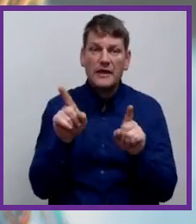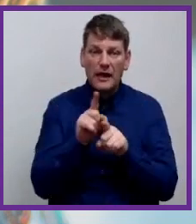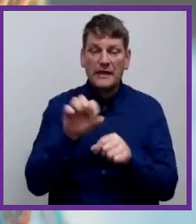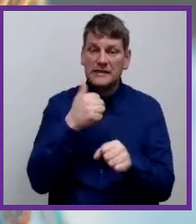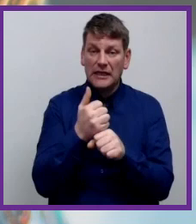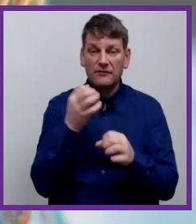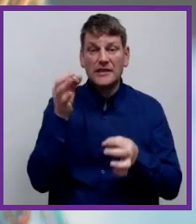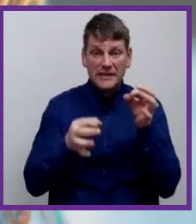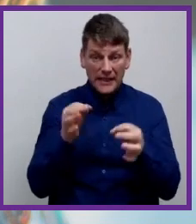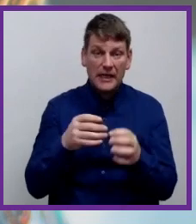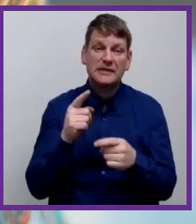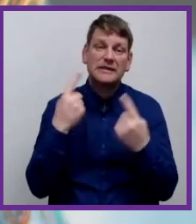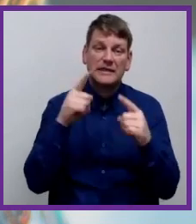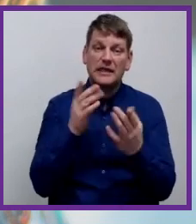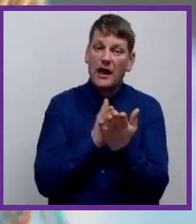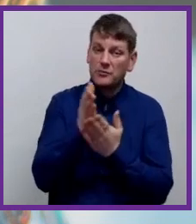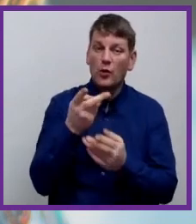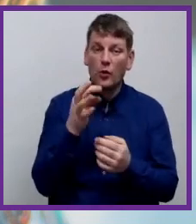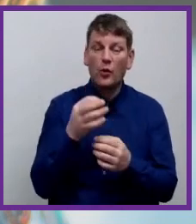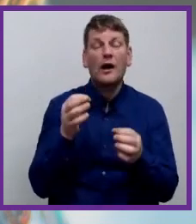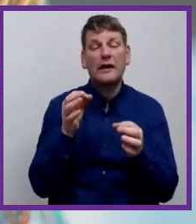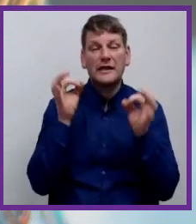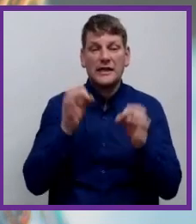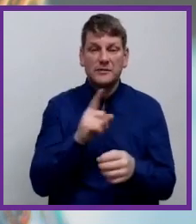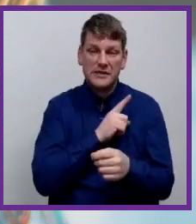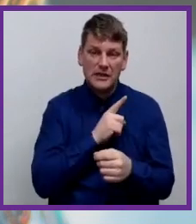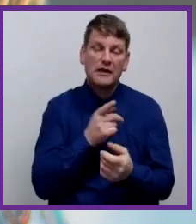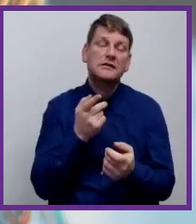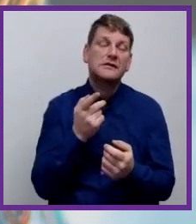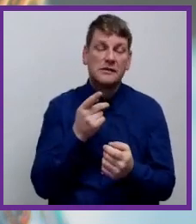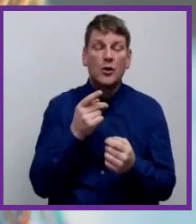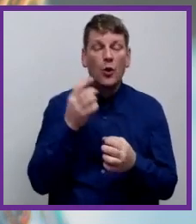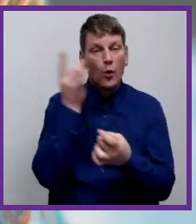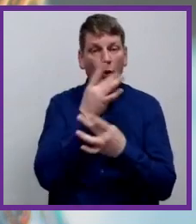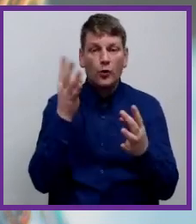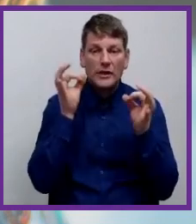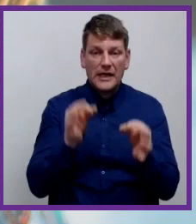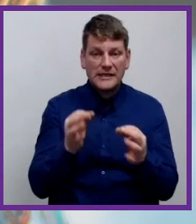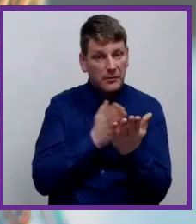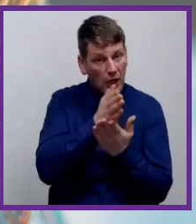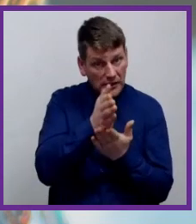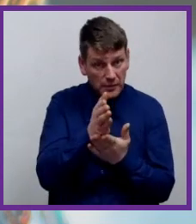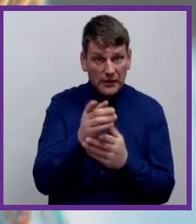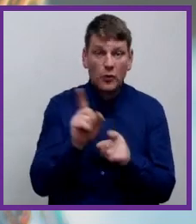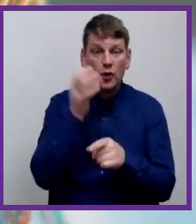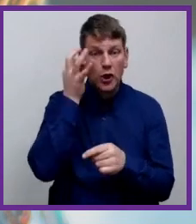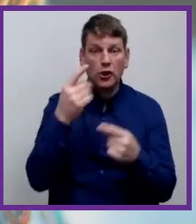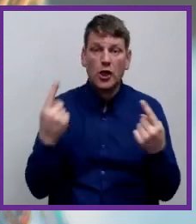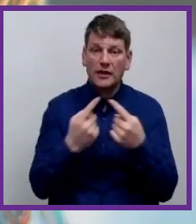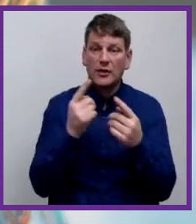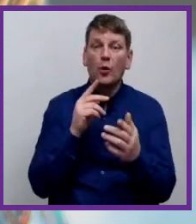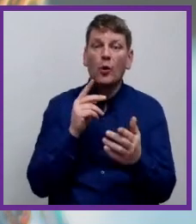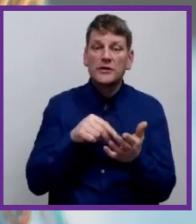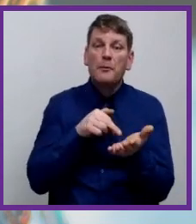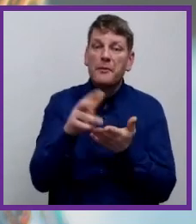tiesa arī vēl pavisam citādi aspektā, ko tiesības ir uztvēra kultūras tiesība aspektā un arī tieši attiecībā uz pieeju